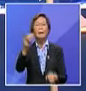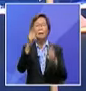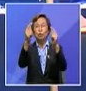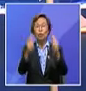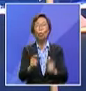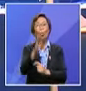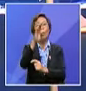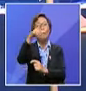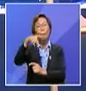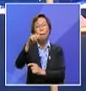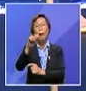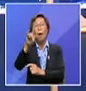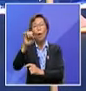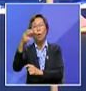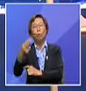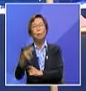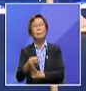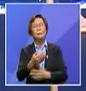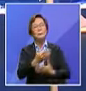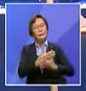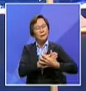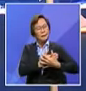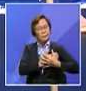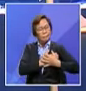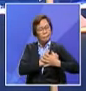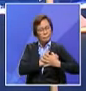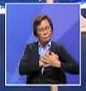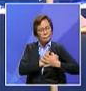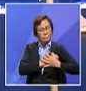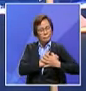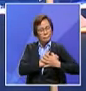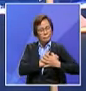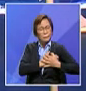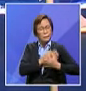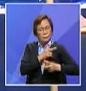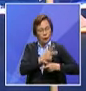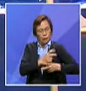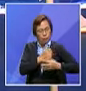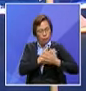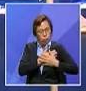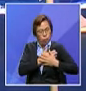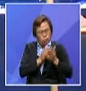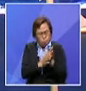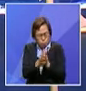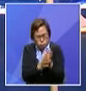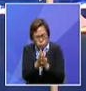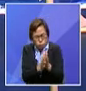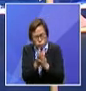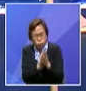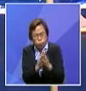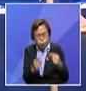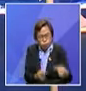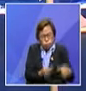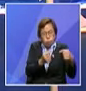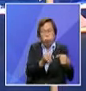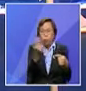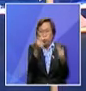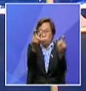Paluh sudah tersemat erat dalam diri. Malah kesungguhan perjuangan kedua tokoh